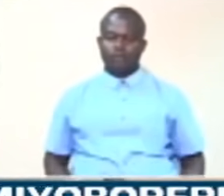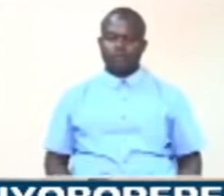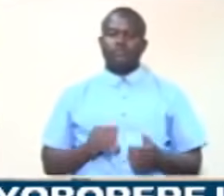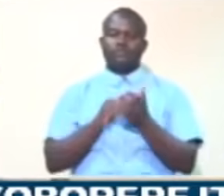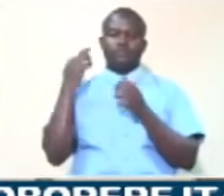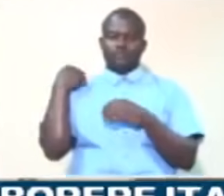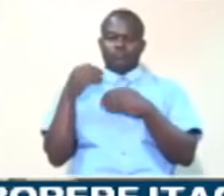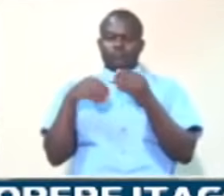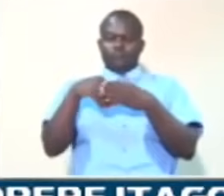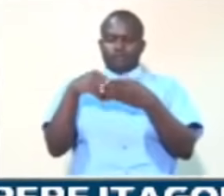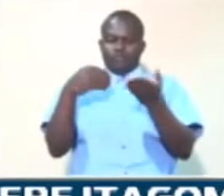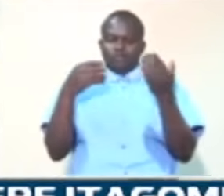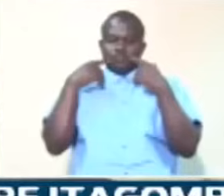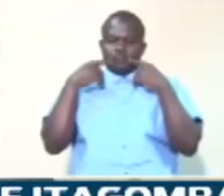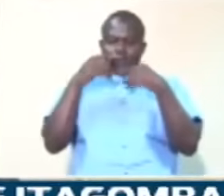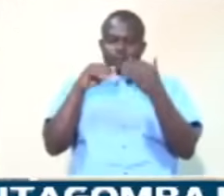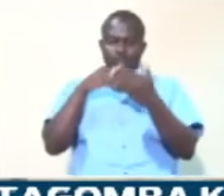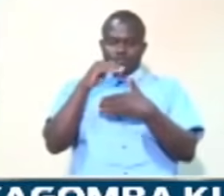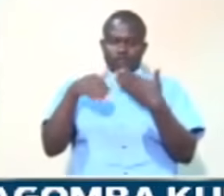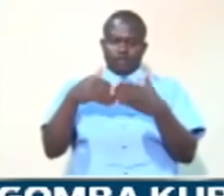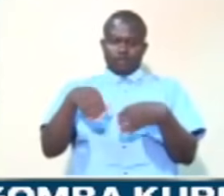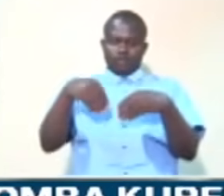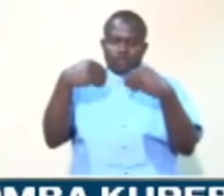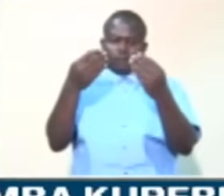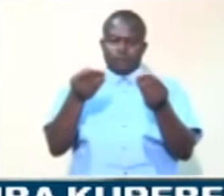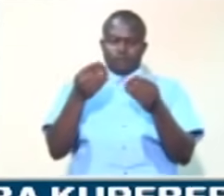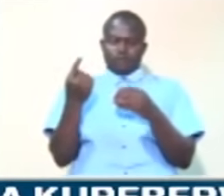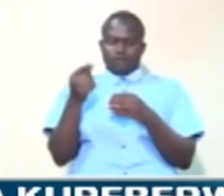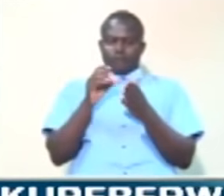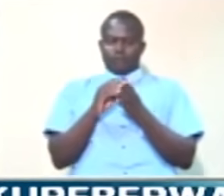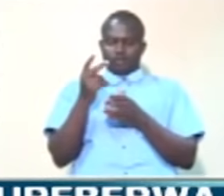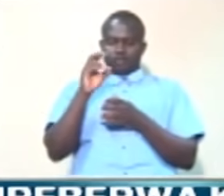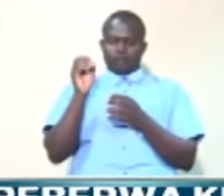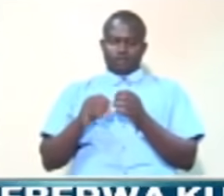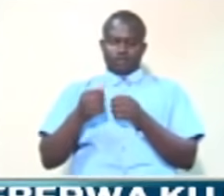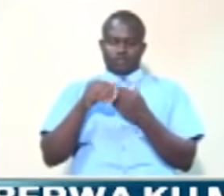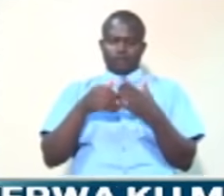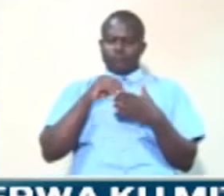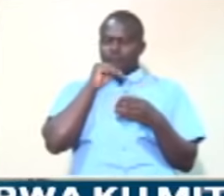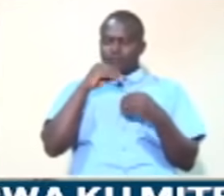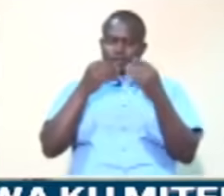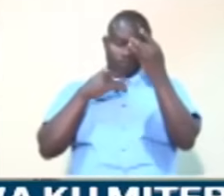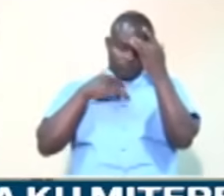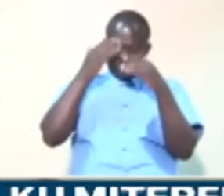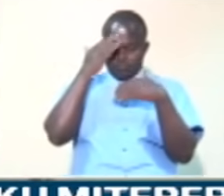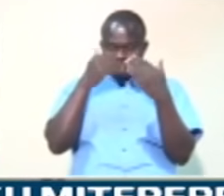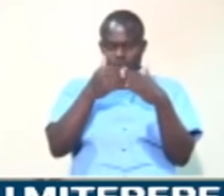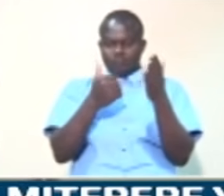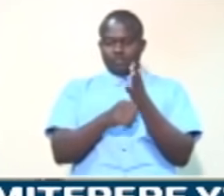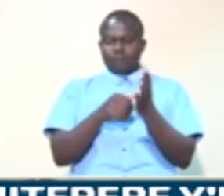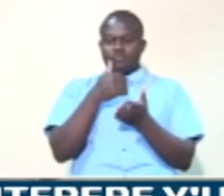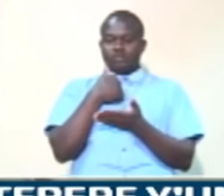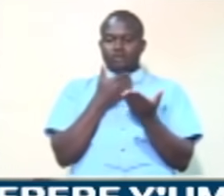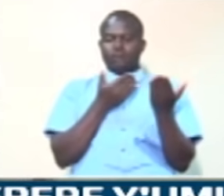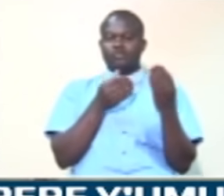gishinzwe gutanga amaraso kivuga ko mu maraso yose atangwa rimwe n'ibice 2% byayo ari yadahabwa abarwayi bitewe n'ibibazo